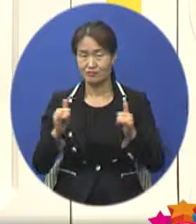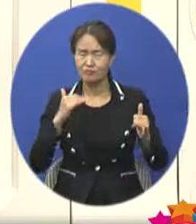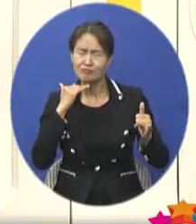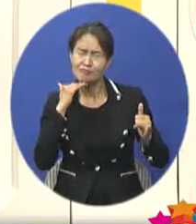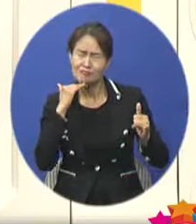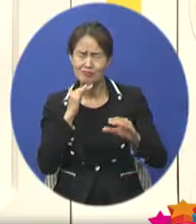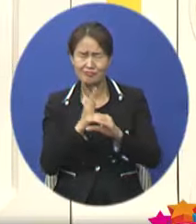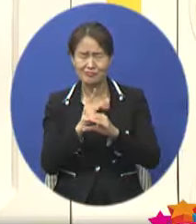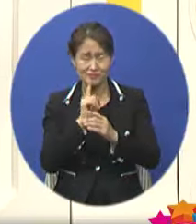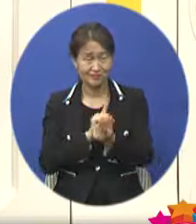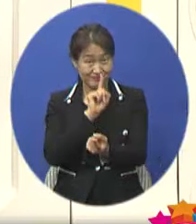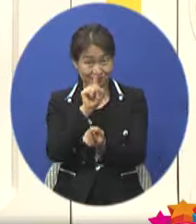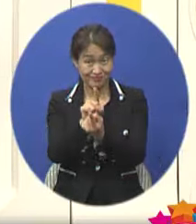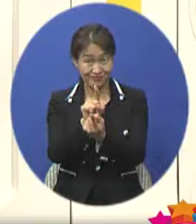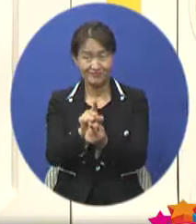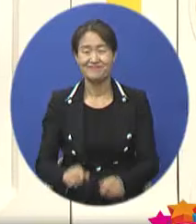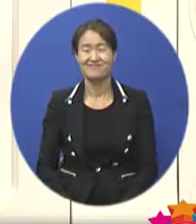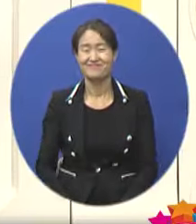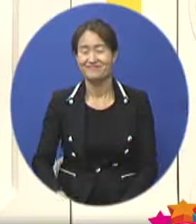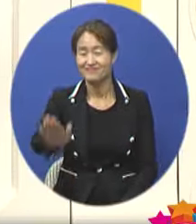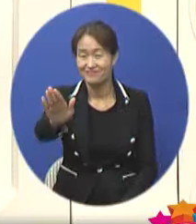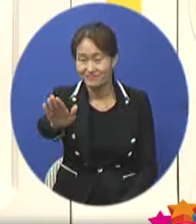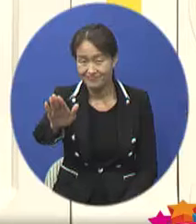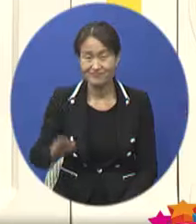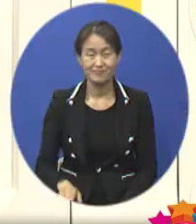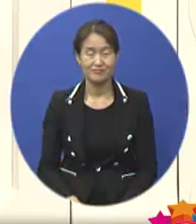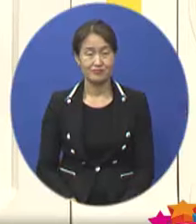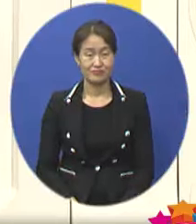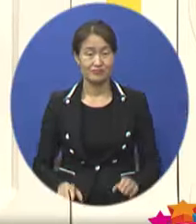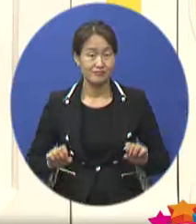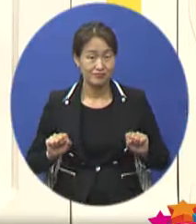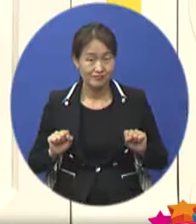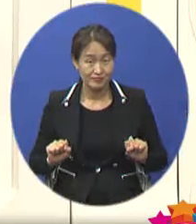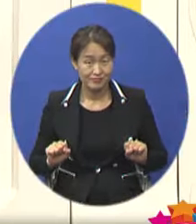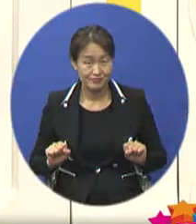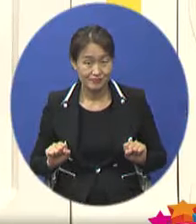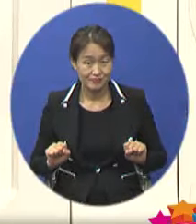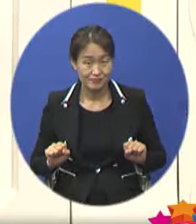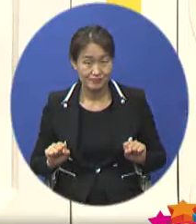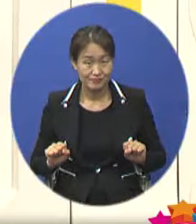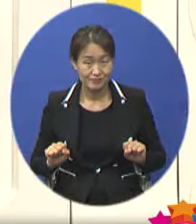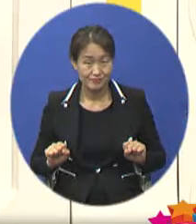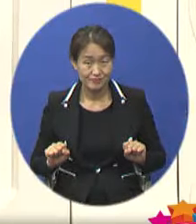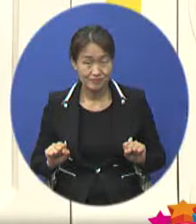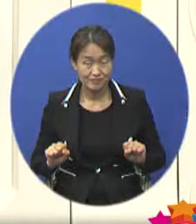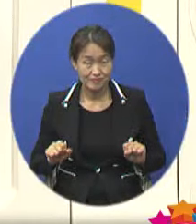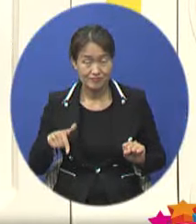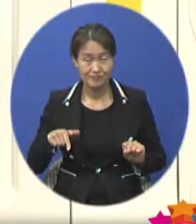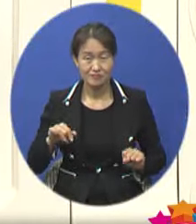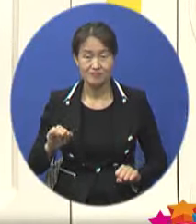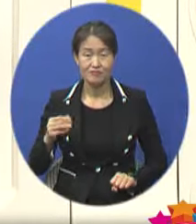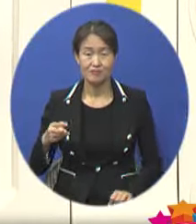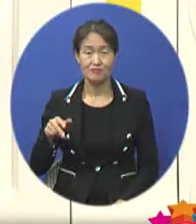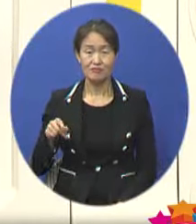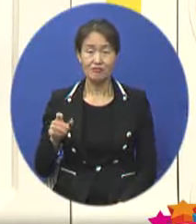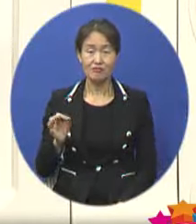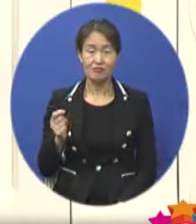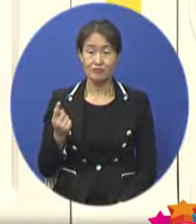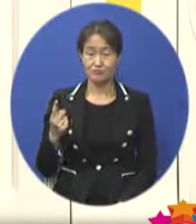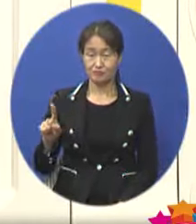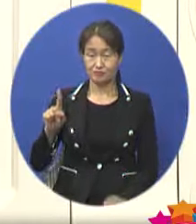기다리고 계시죠? 만나보겠습니다. 네. 여보세요? 네, 이부영 김정화 씨 반갑습니다.